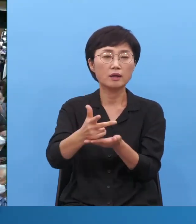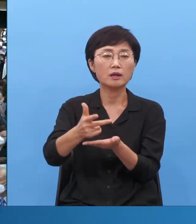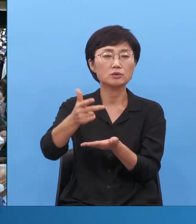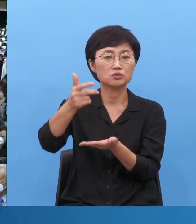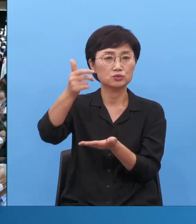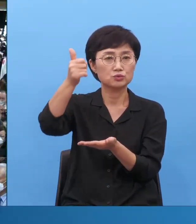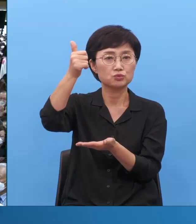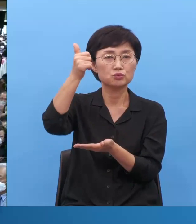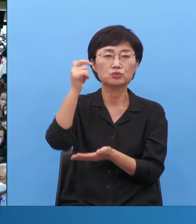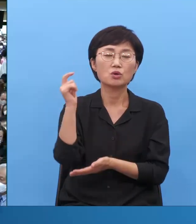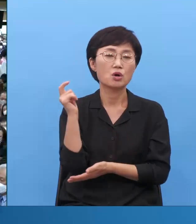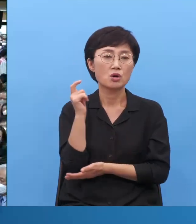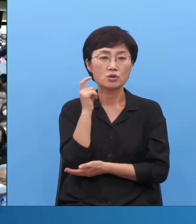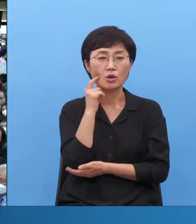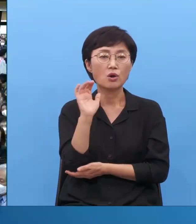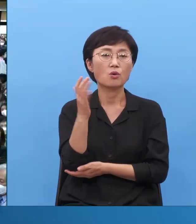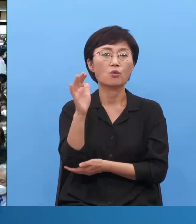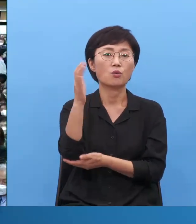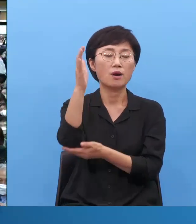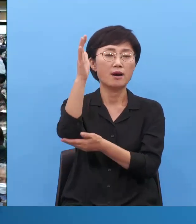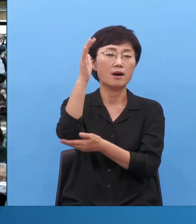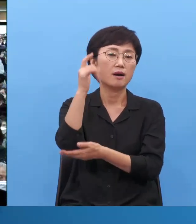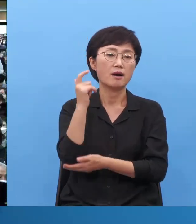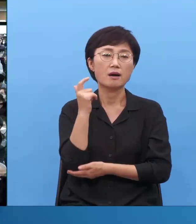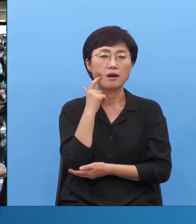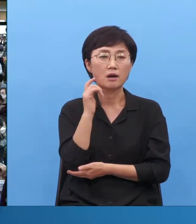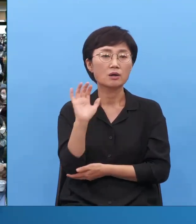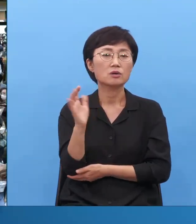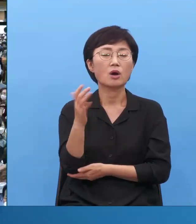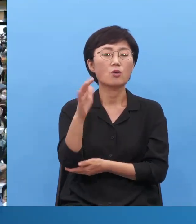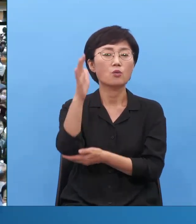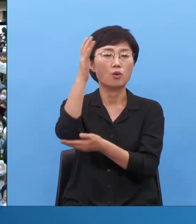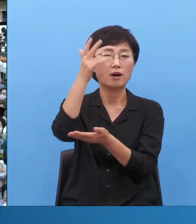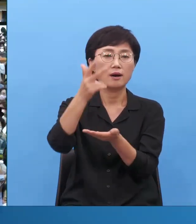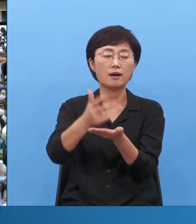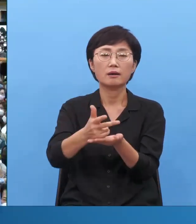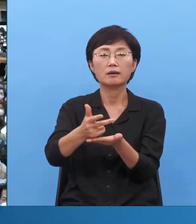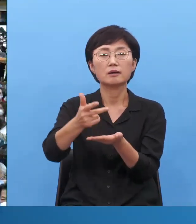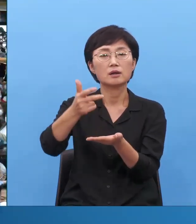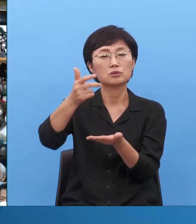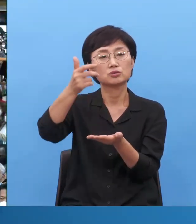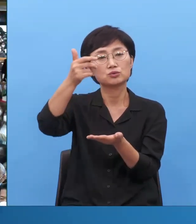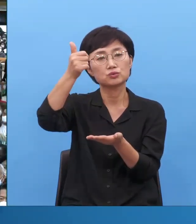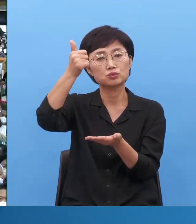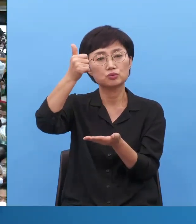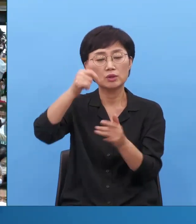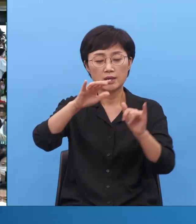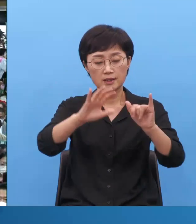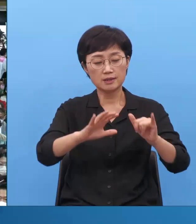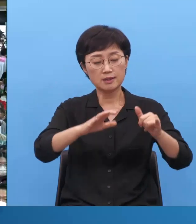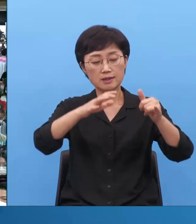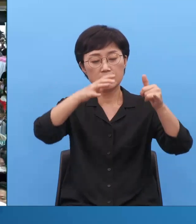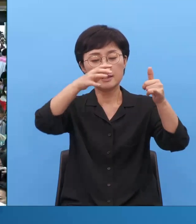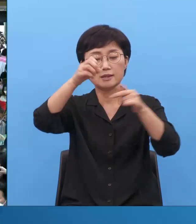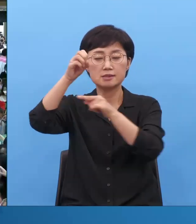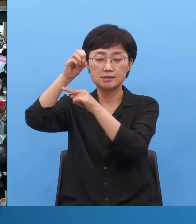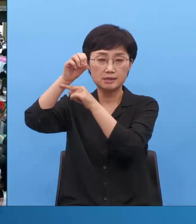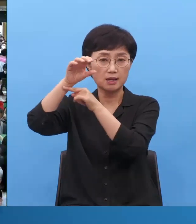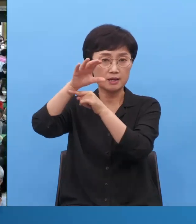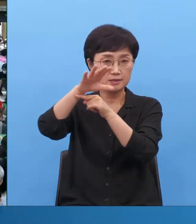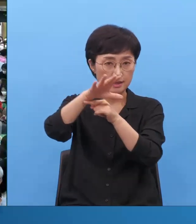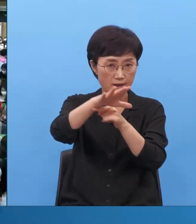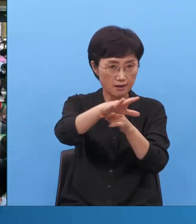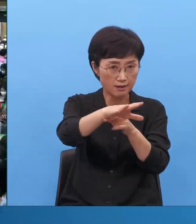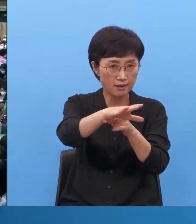영광의 주 영광의 주 빛나는